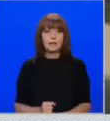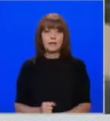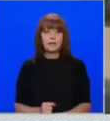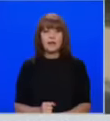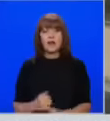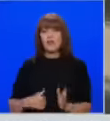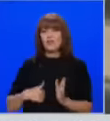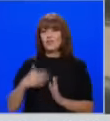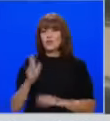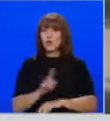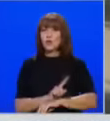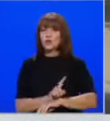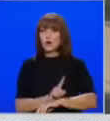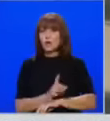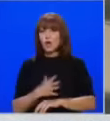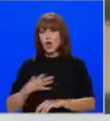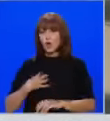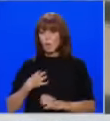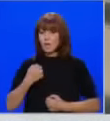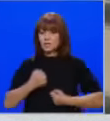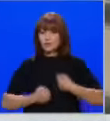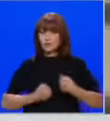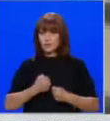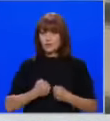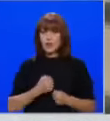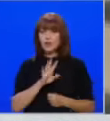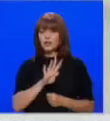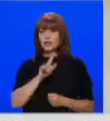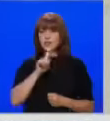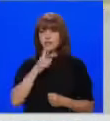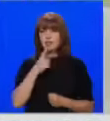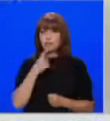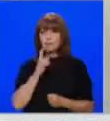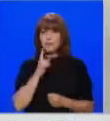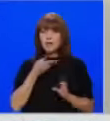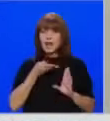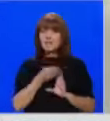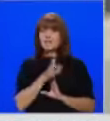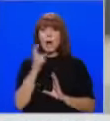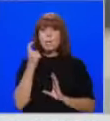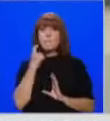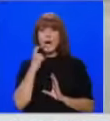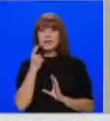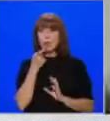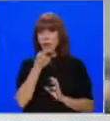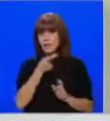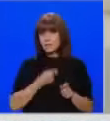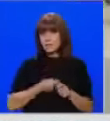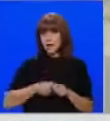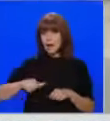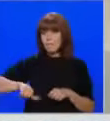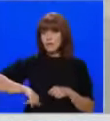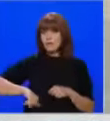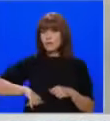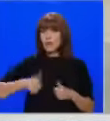С висока скорост и опасни маневри 41-годишният мъж тръгва от Банско, където по това време се провежда международно състезание